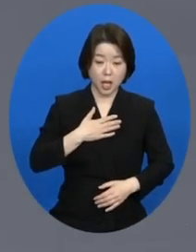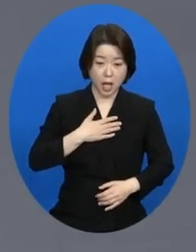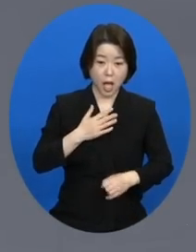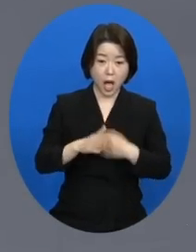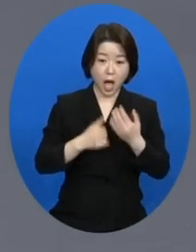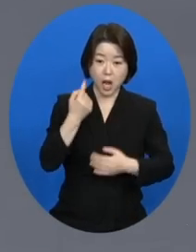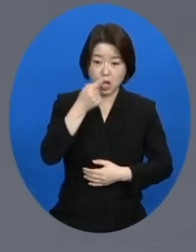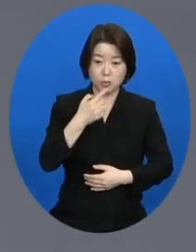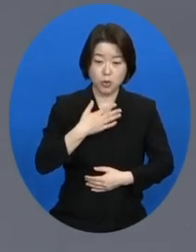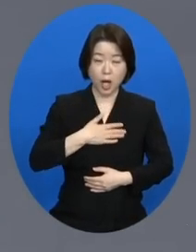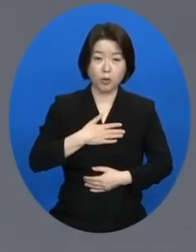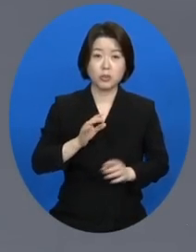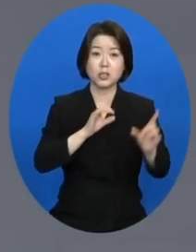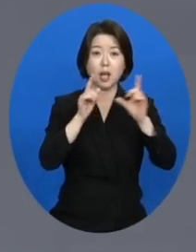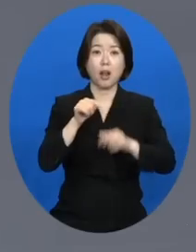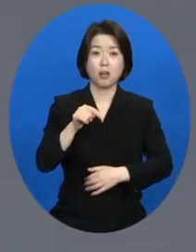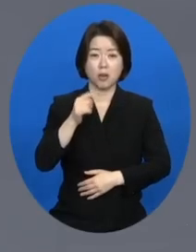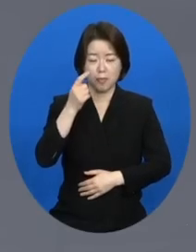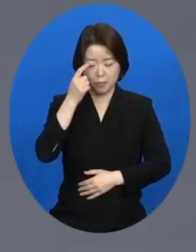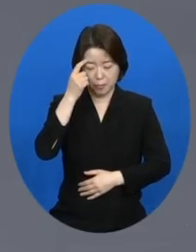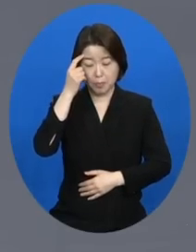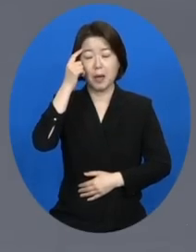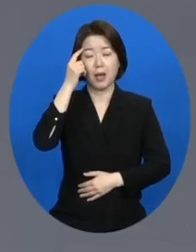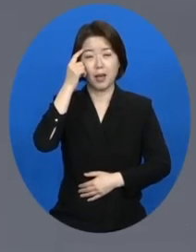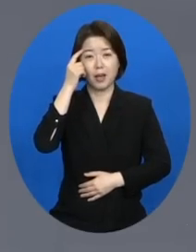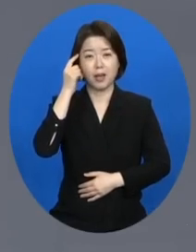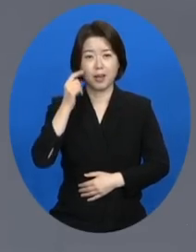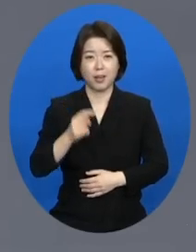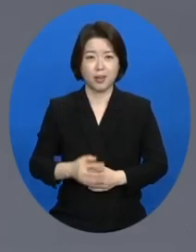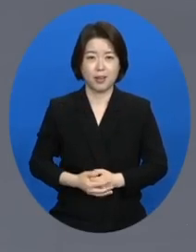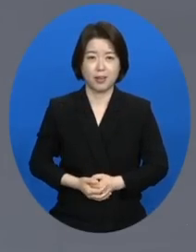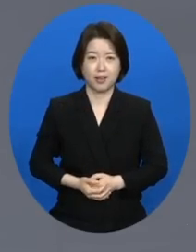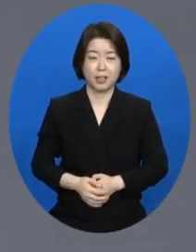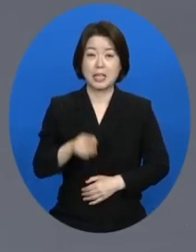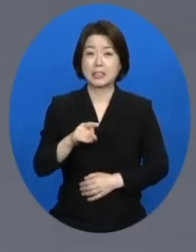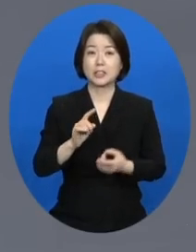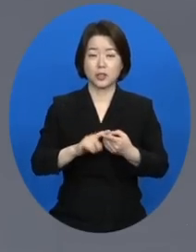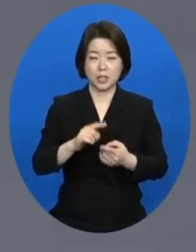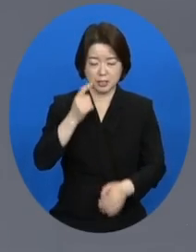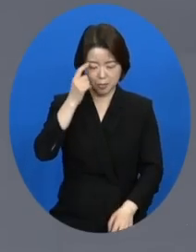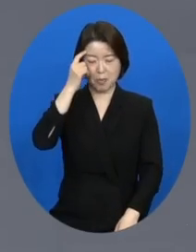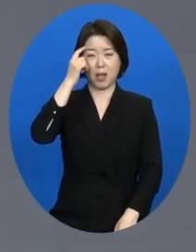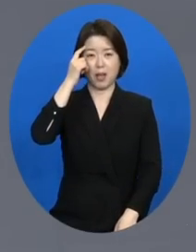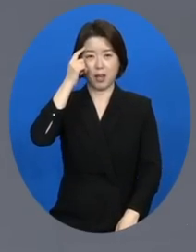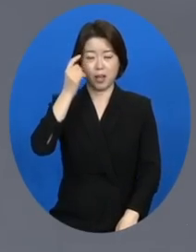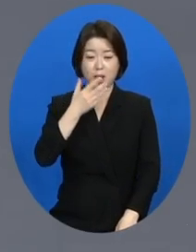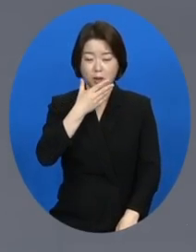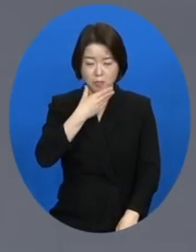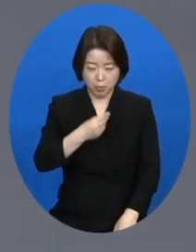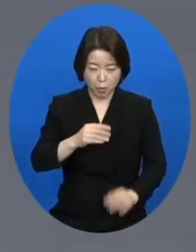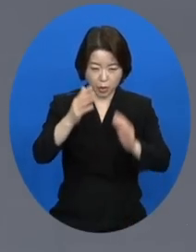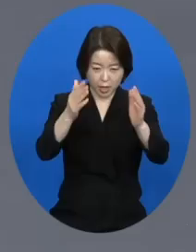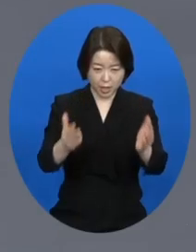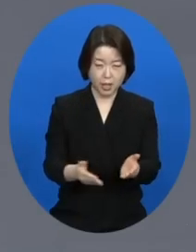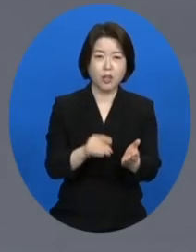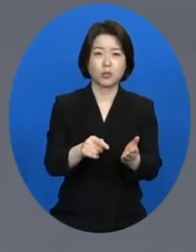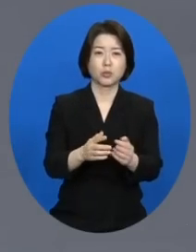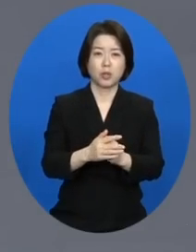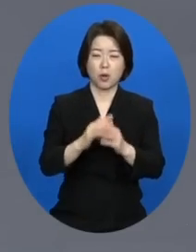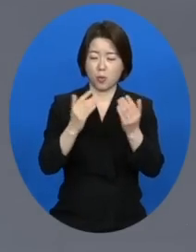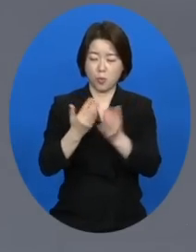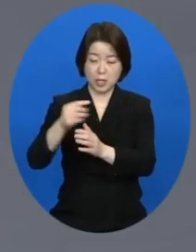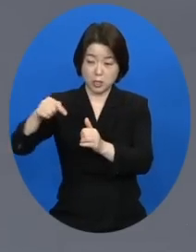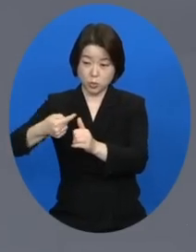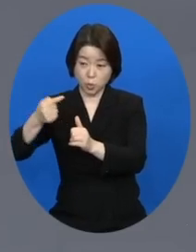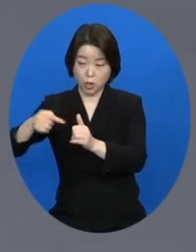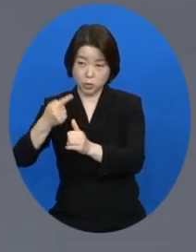줄 알고 살았구나 라고 하는 것을 깨닫게 되더군요. 그것을 깨닫게 되는 복의 구덩이였어요. 그 완전한 조각가에 지난